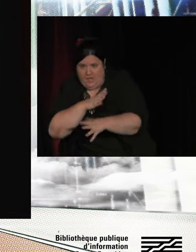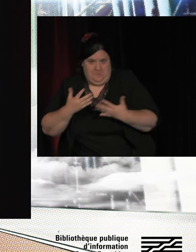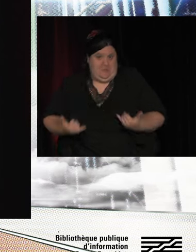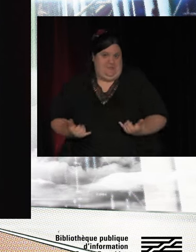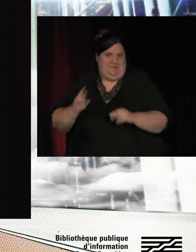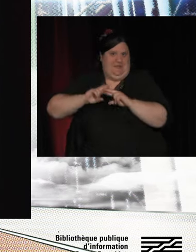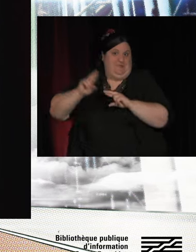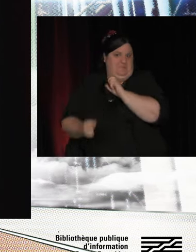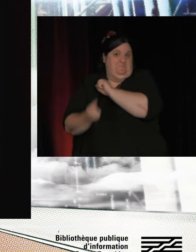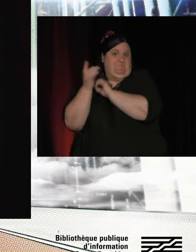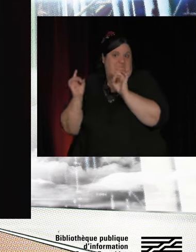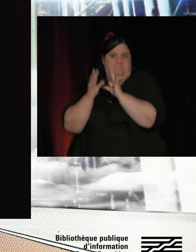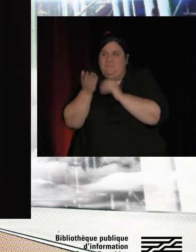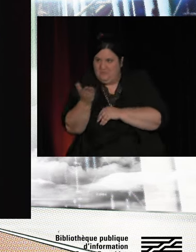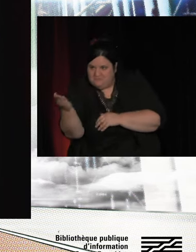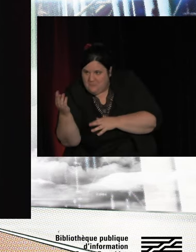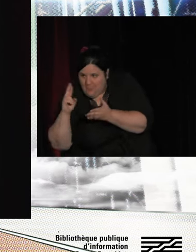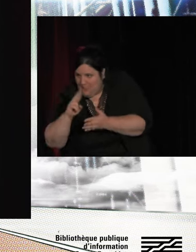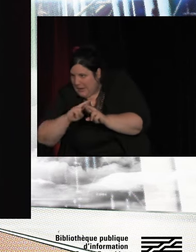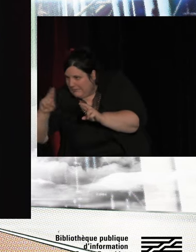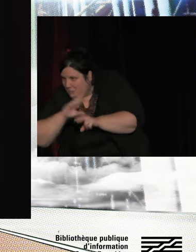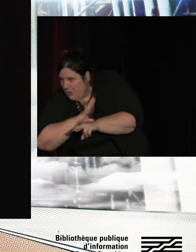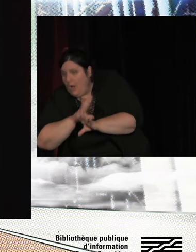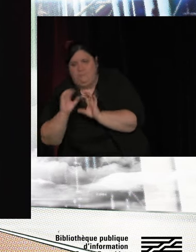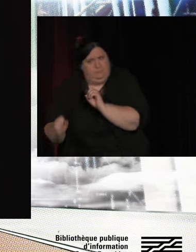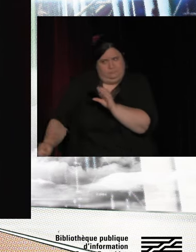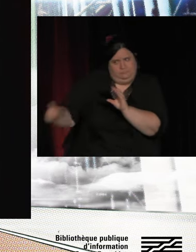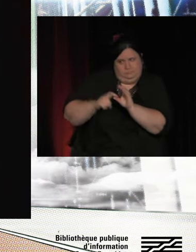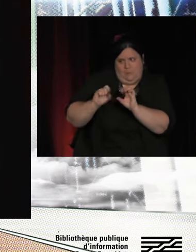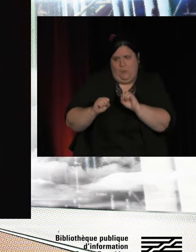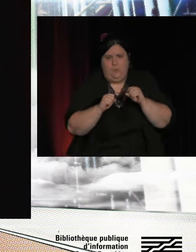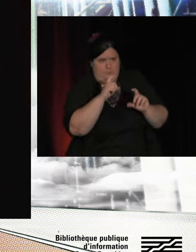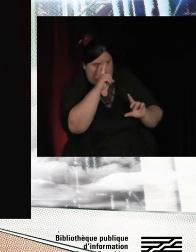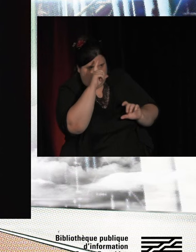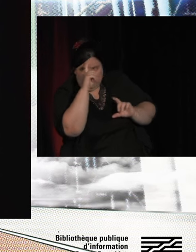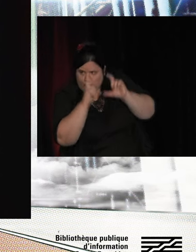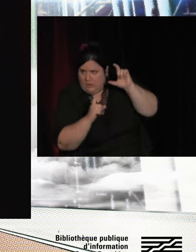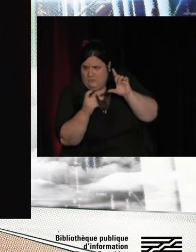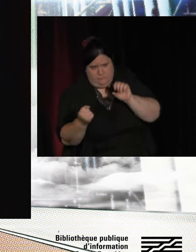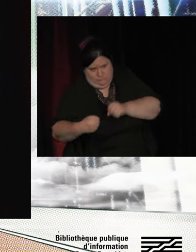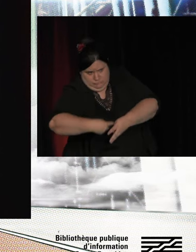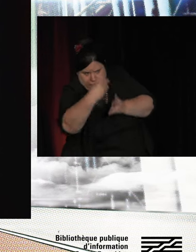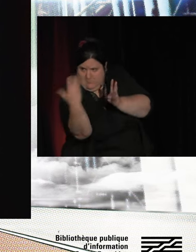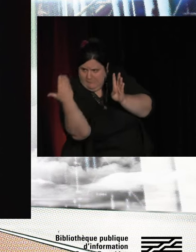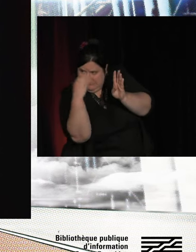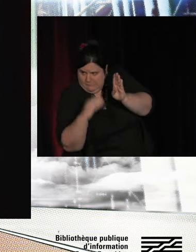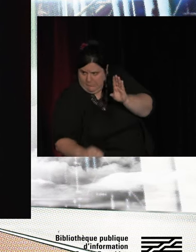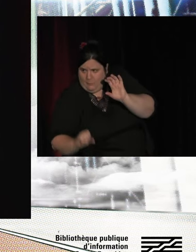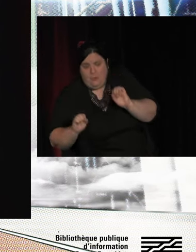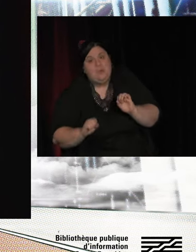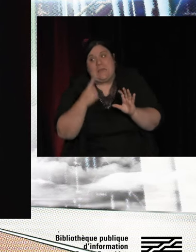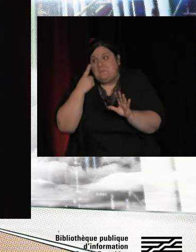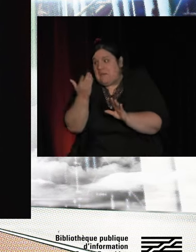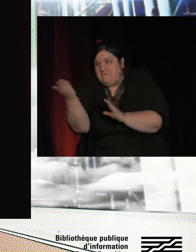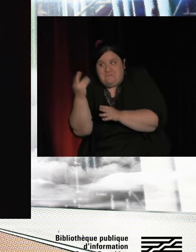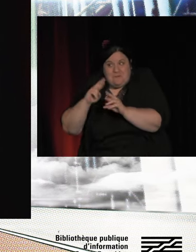incroyable. Mais si jamais vous avez des questions pendant ce qui va se passer, vous pourrez complètement interagir sur la chaîne si votre internet